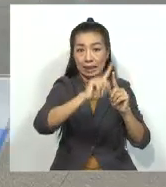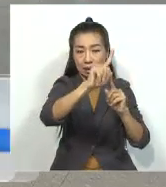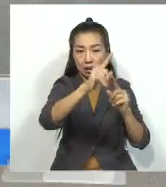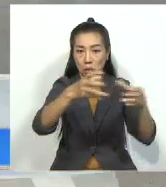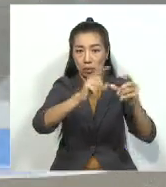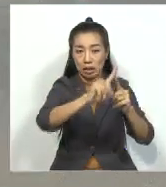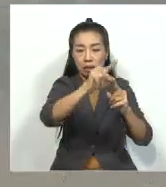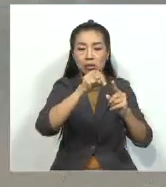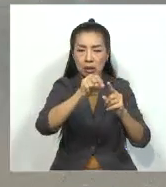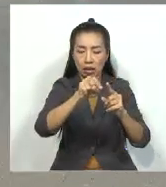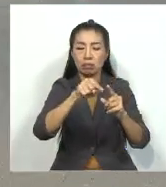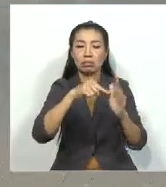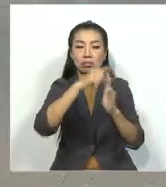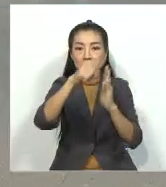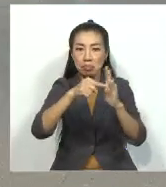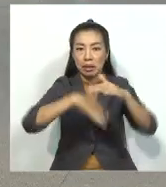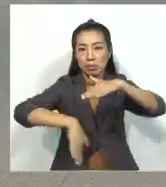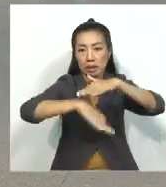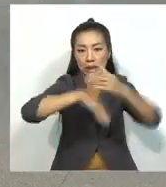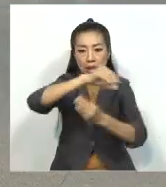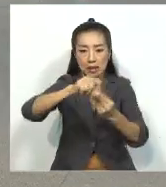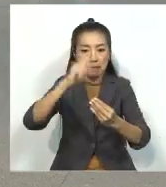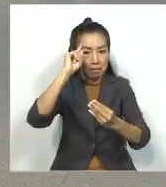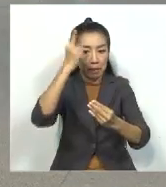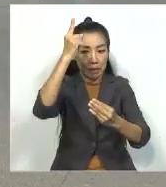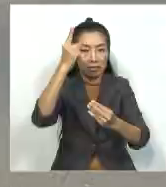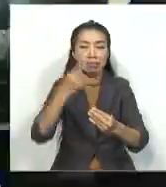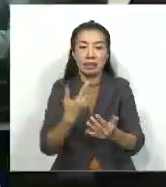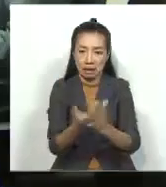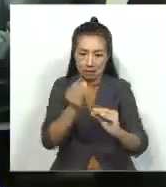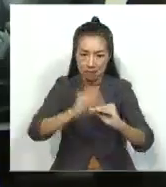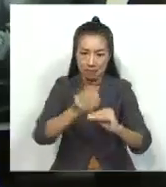าคเหนือตอนบน1เป็นฐานเศรษฐกิจสร้างสรรค์มูลค่าสูงค่ะ